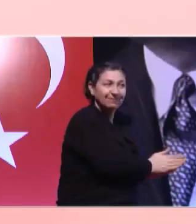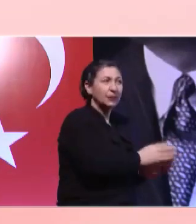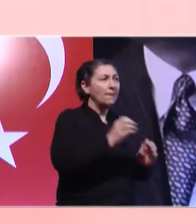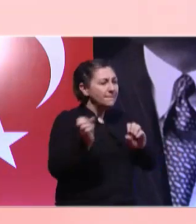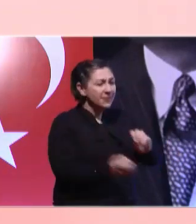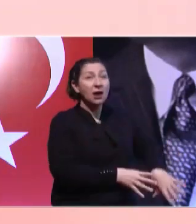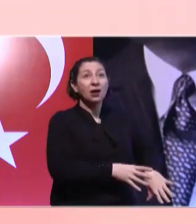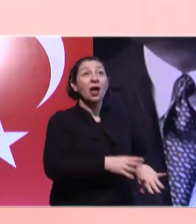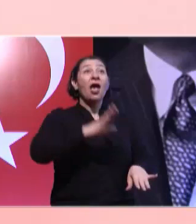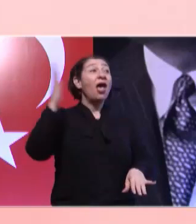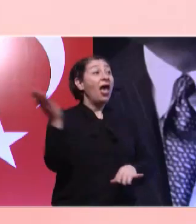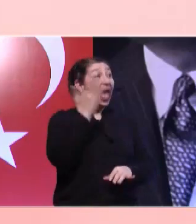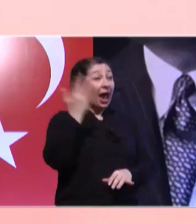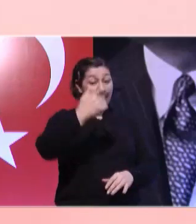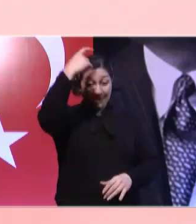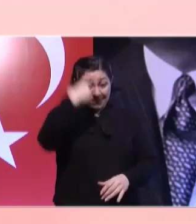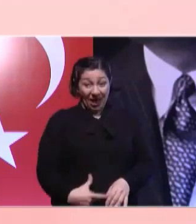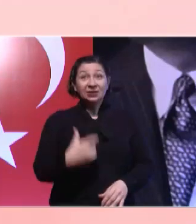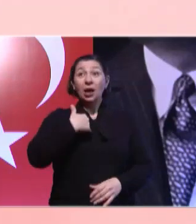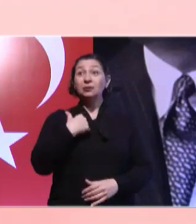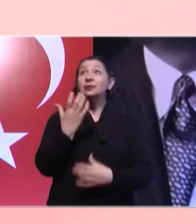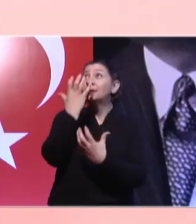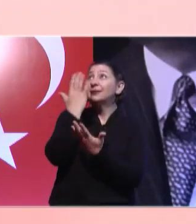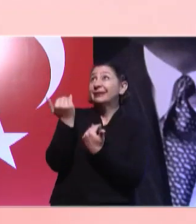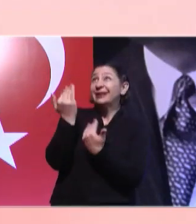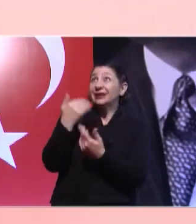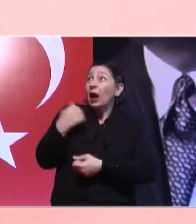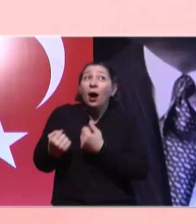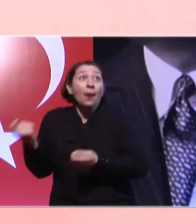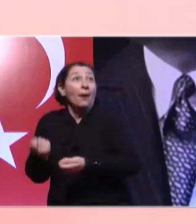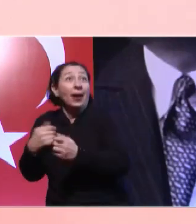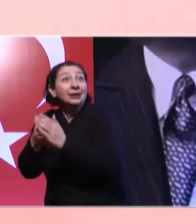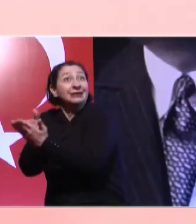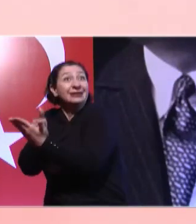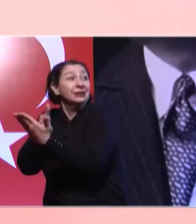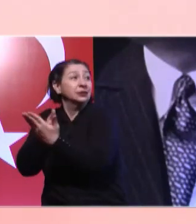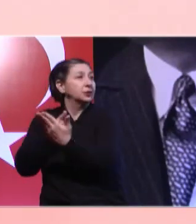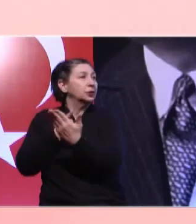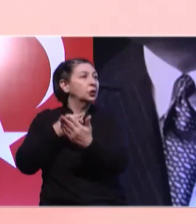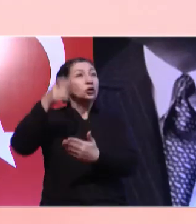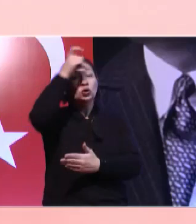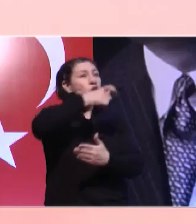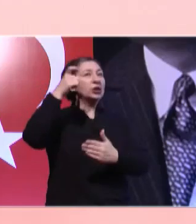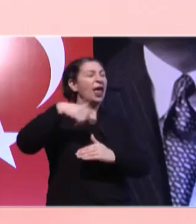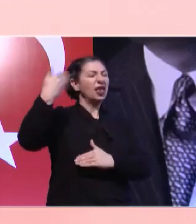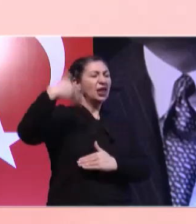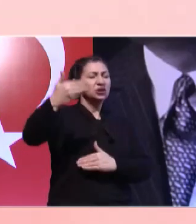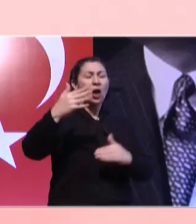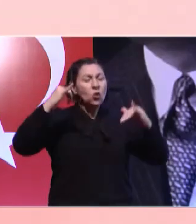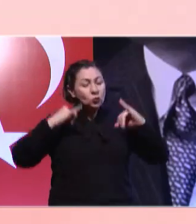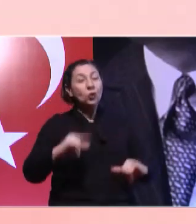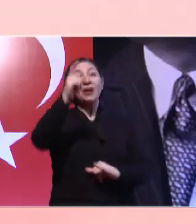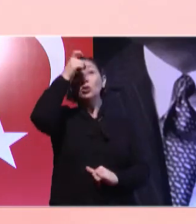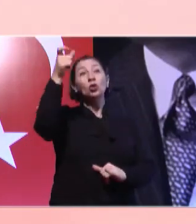zorundayız. Eğer bireysel beklentilerin peşinde koşacaksak ülkeyi geleceğe, huzurlu